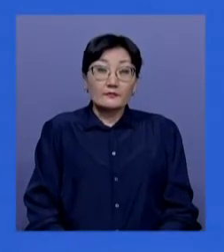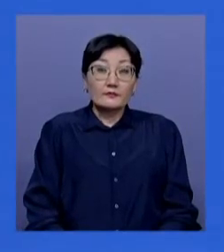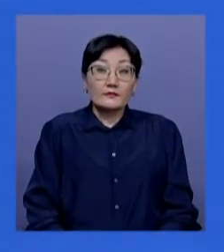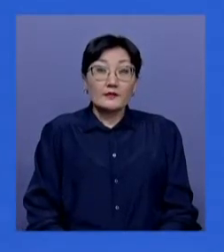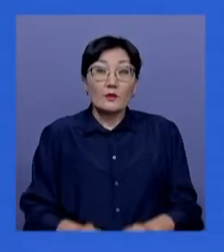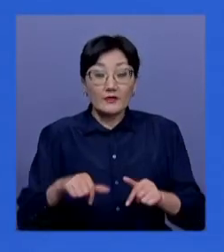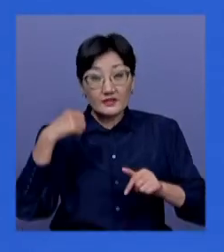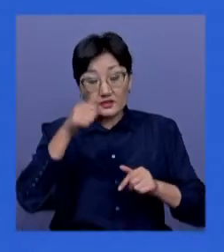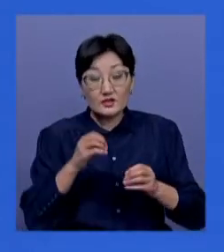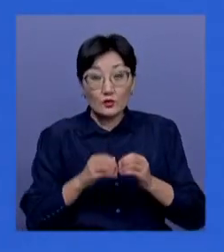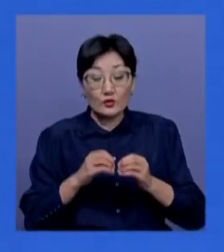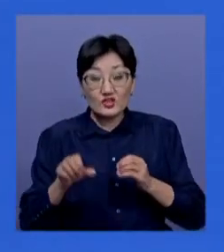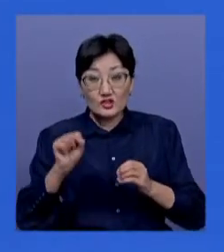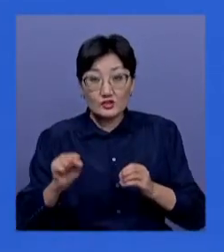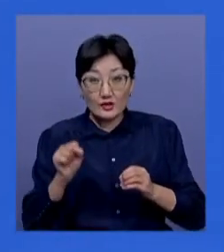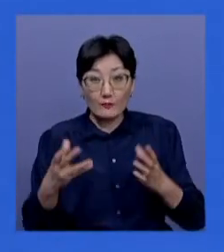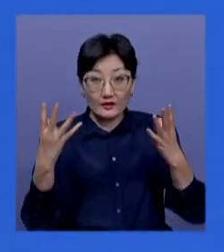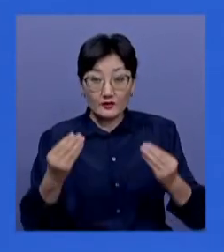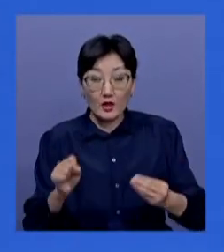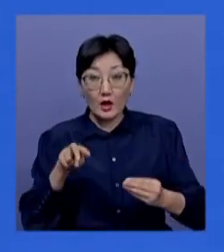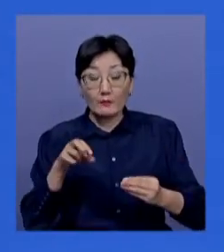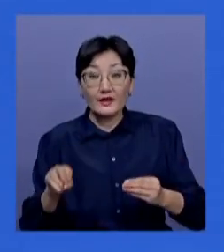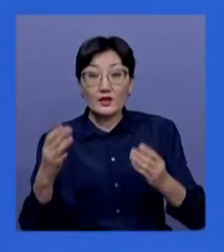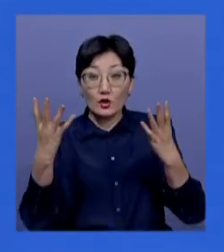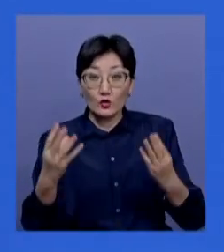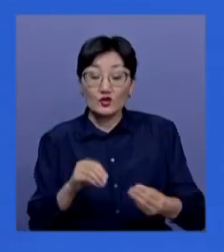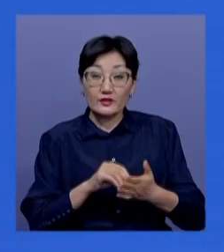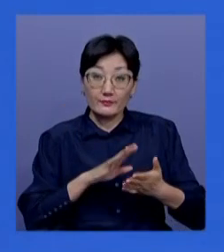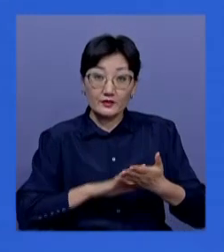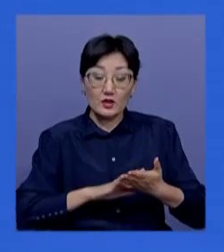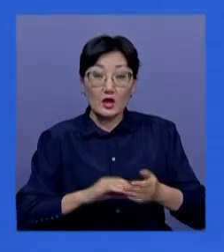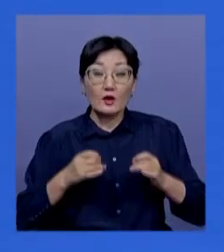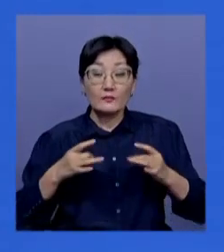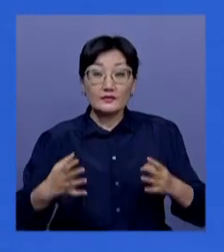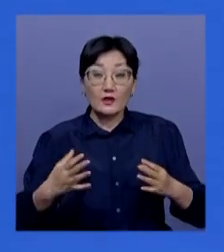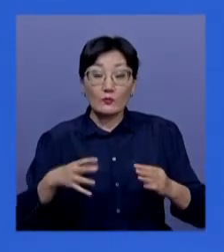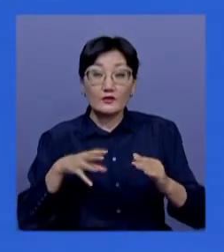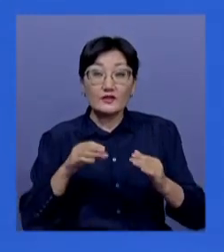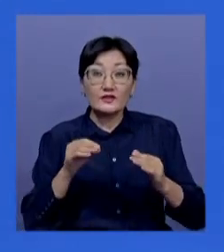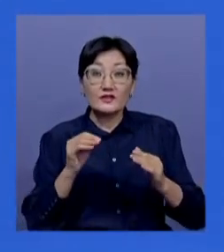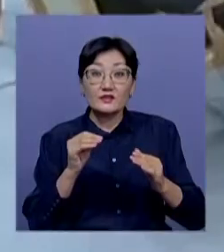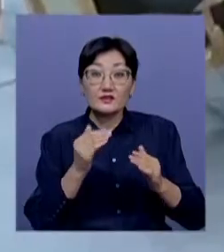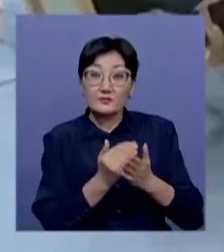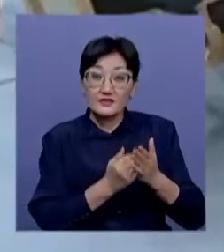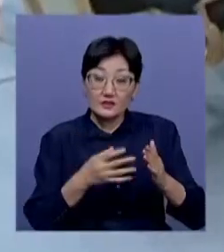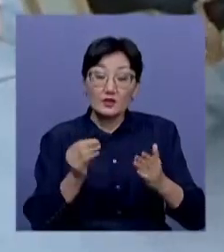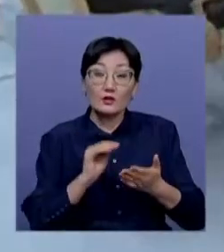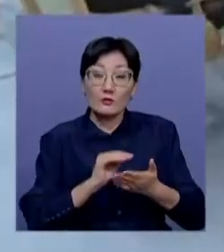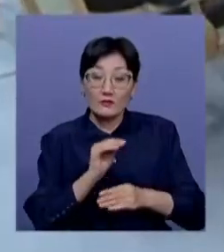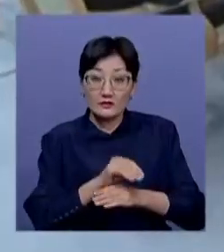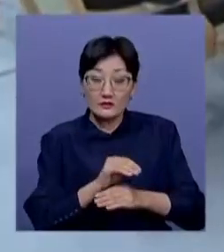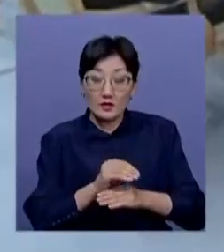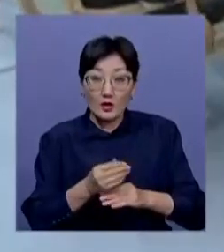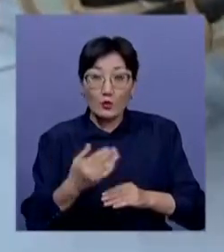Биылдан бастап 10 тамыз Абай күні деп бекітіліп, мерекелер қатарына қосылды.